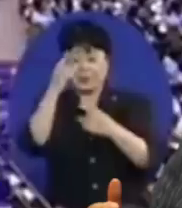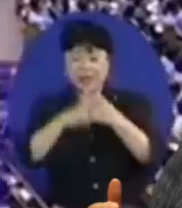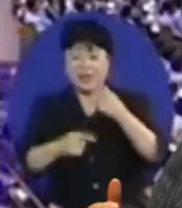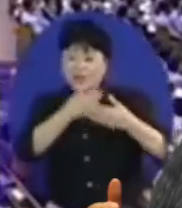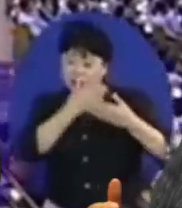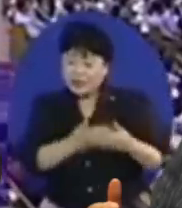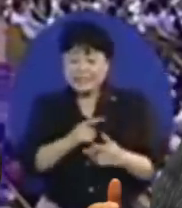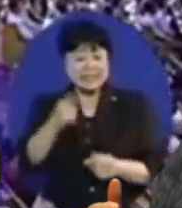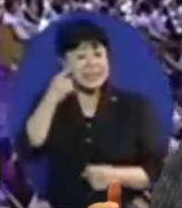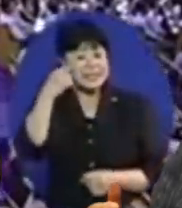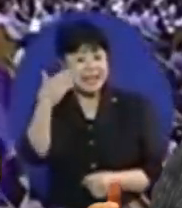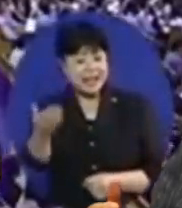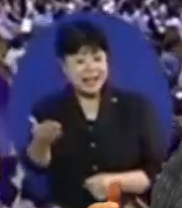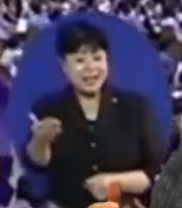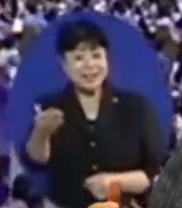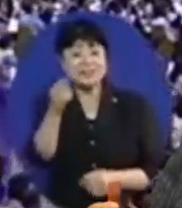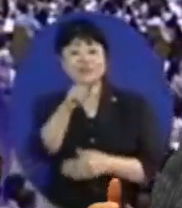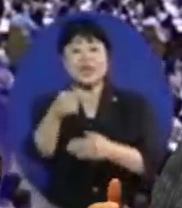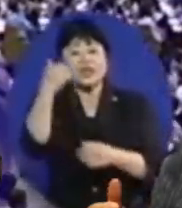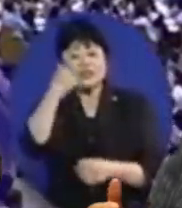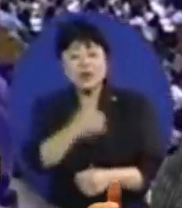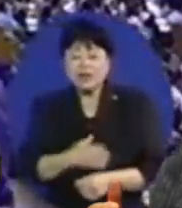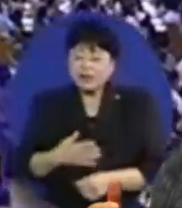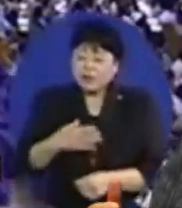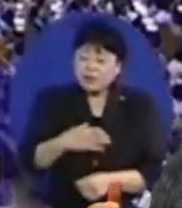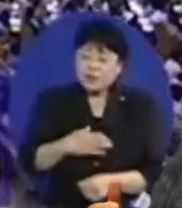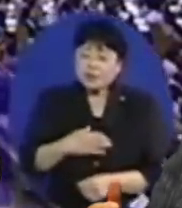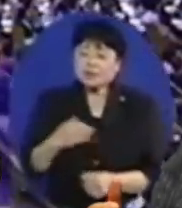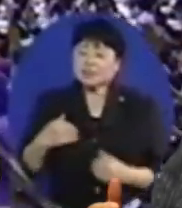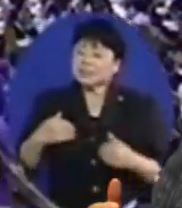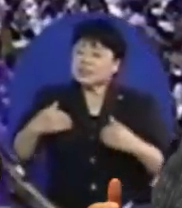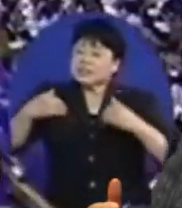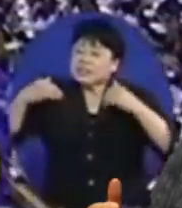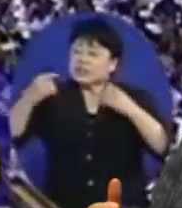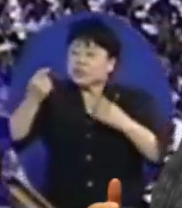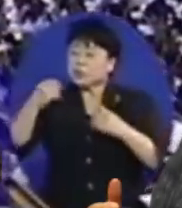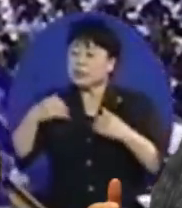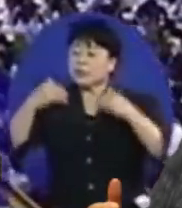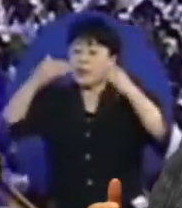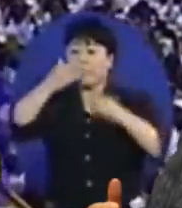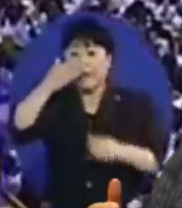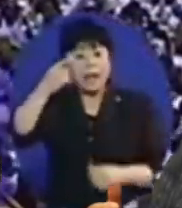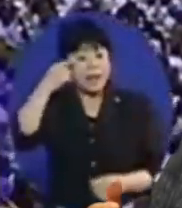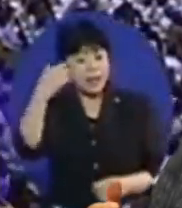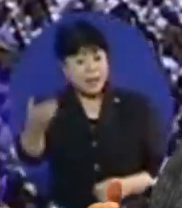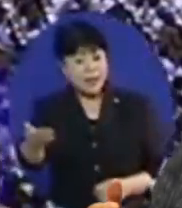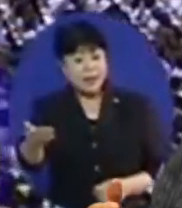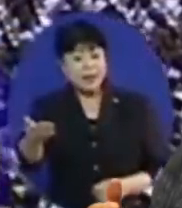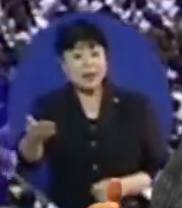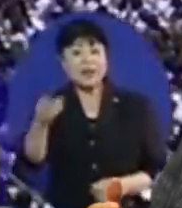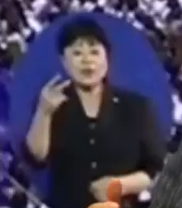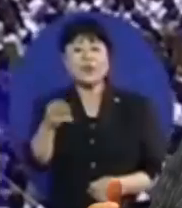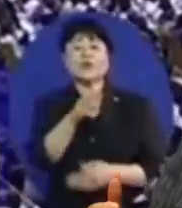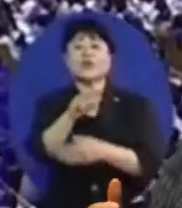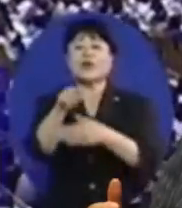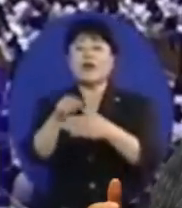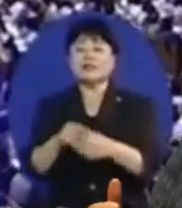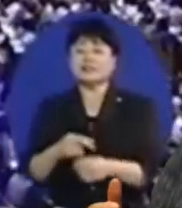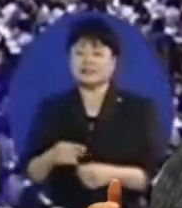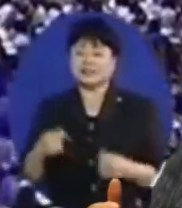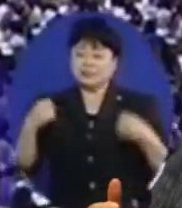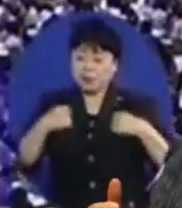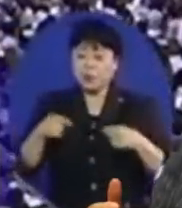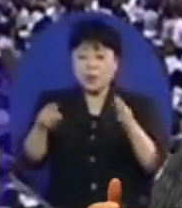이것들보다 귀하지 아니하냐. 너희 중에 누가 염려함으로 그 키를 한 자라도 더할 수 있겠느냐. 또 너희가